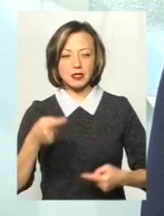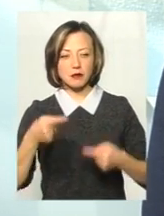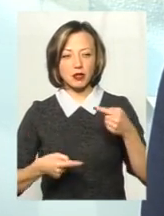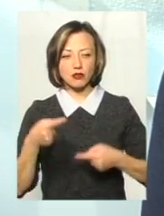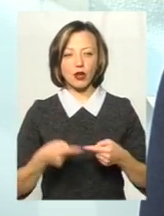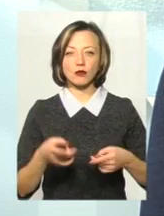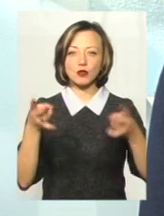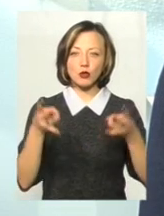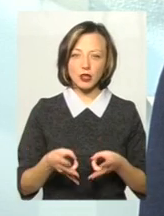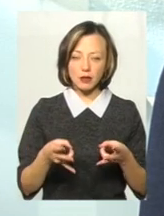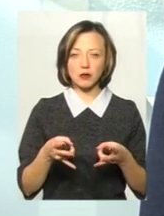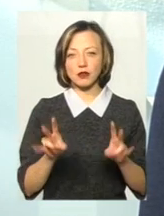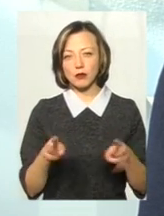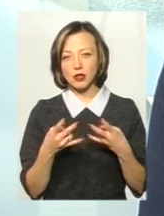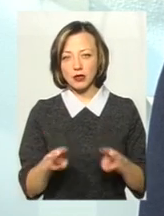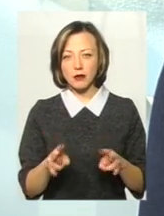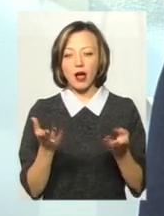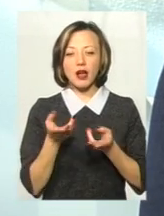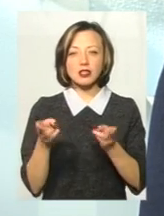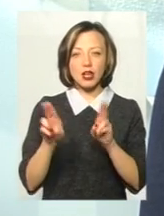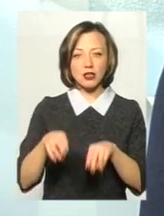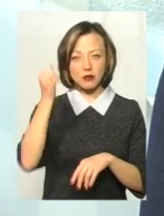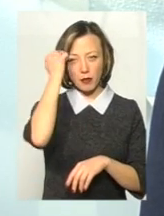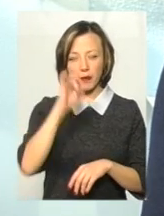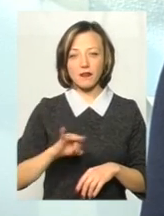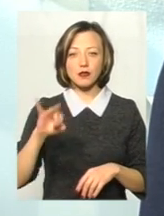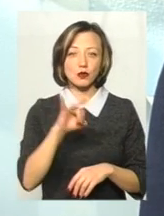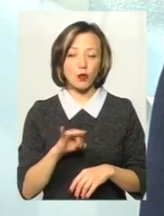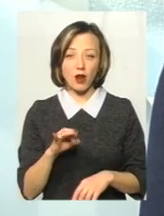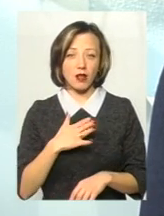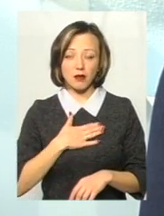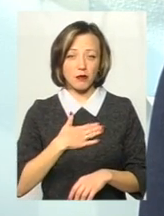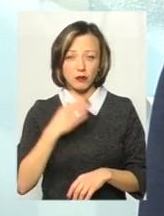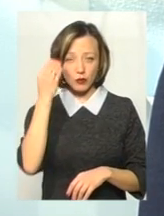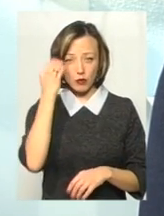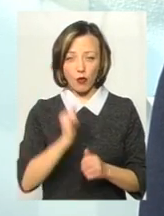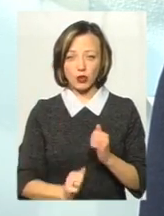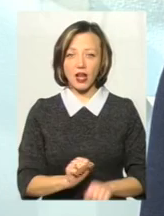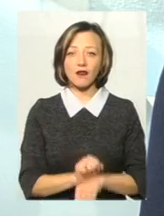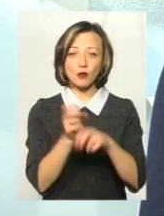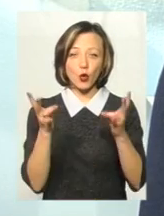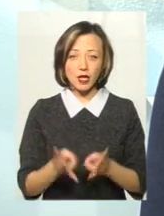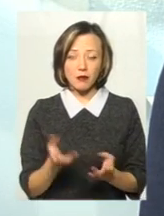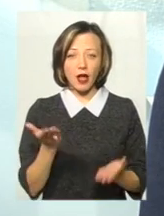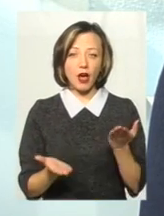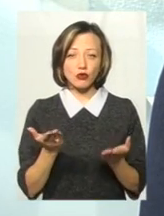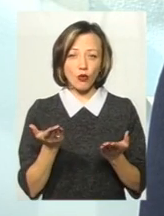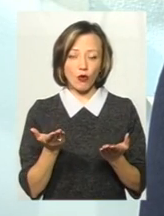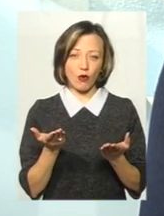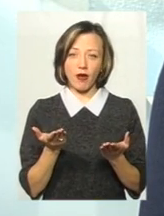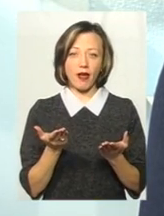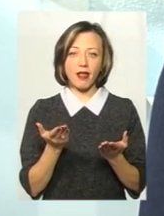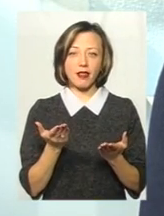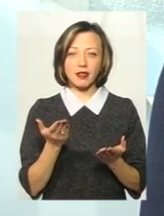вони потрібні, а який слід вони залишили в історії. Ну, як на мене, кожна революція потрібна, якщо вона не